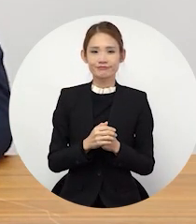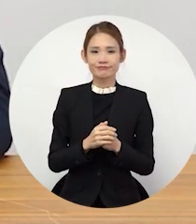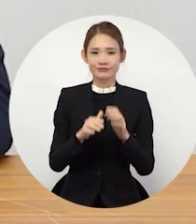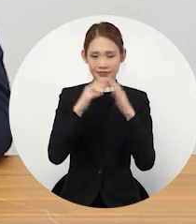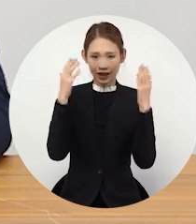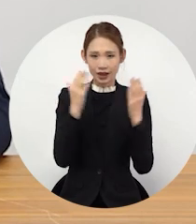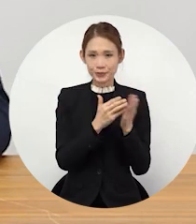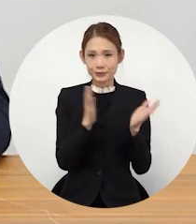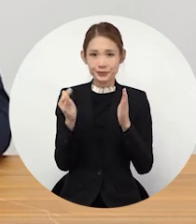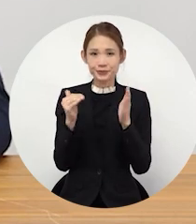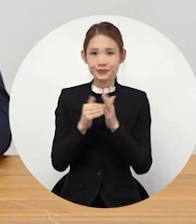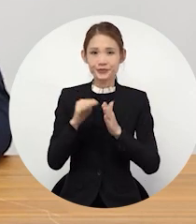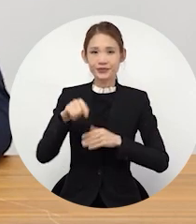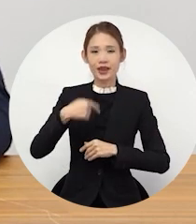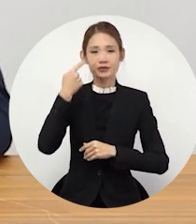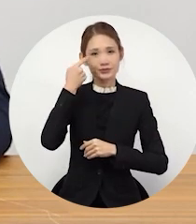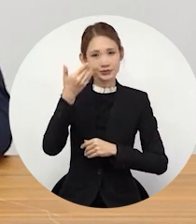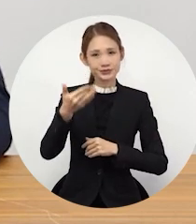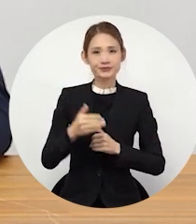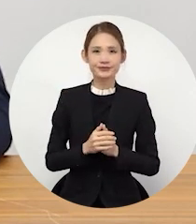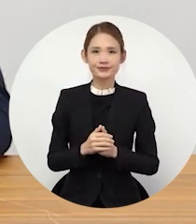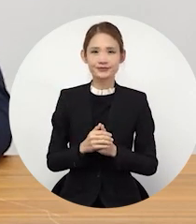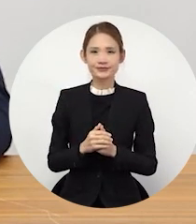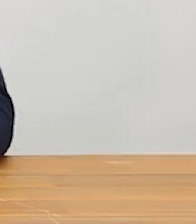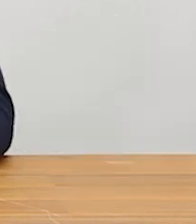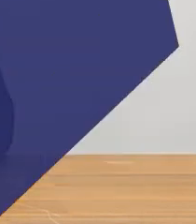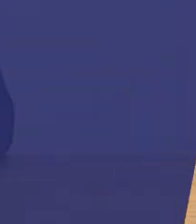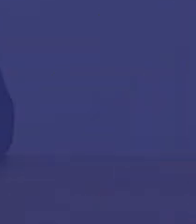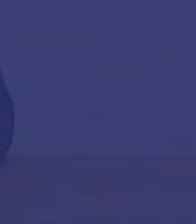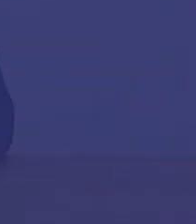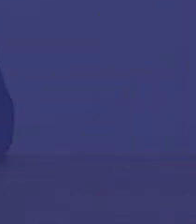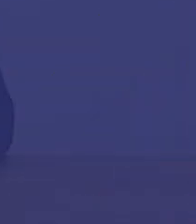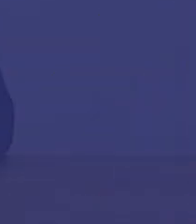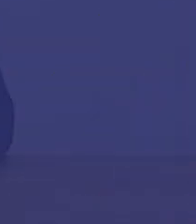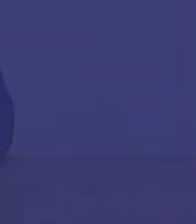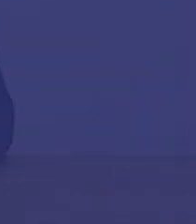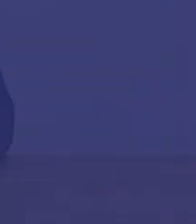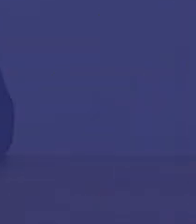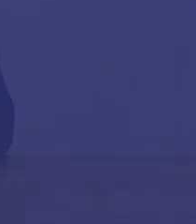네. 네, 우리 할 말을 다 했으니까 다음 질문 한번 가보겠습니다.